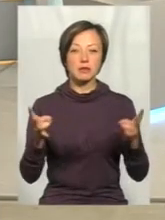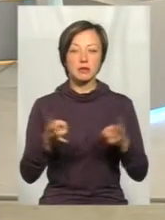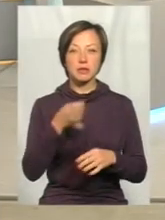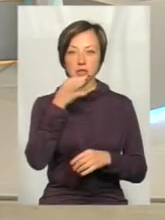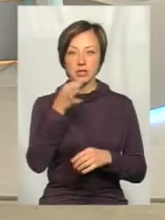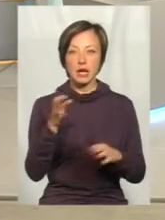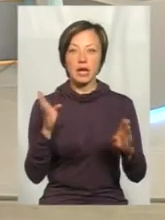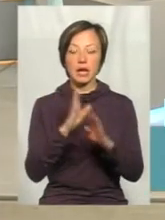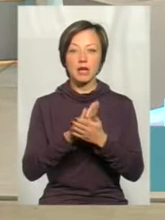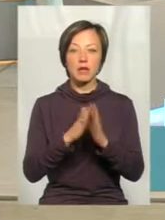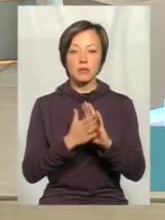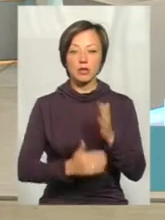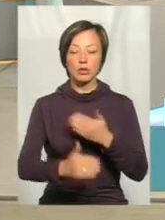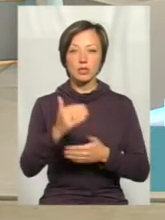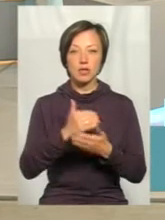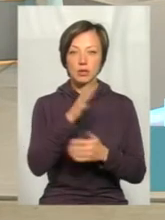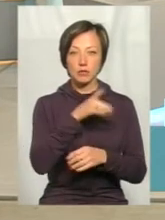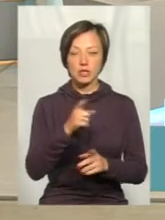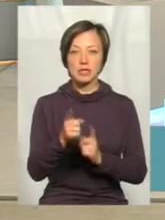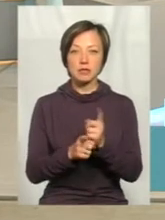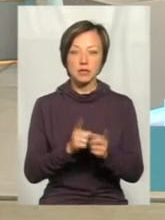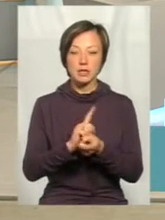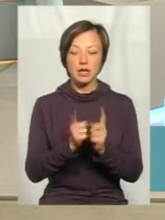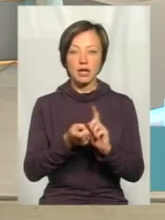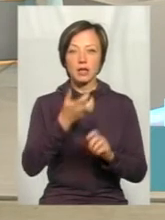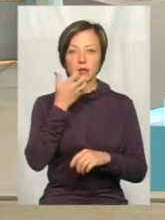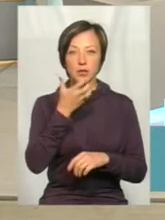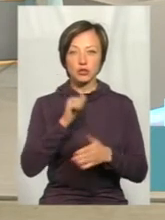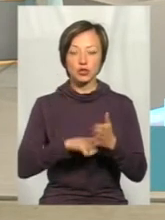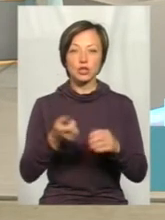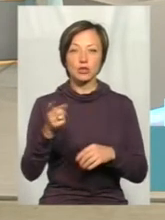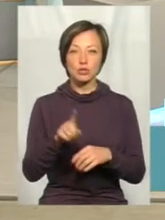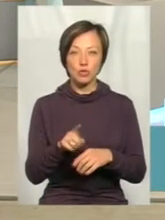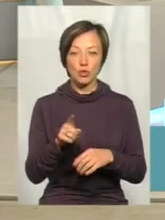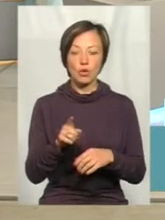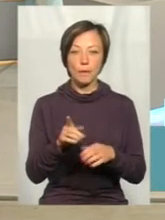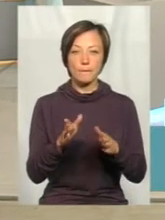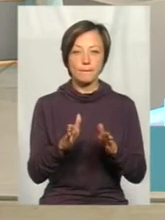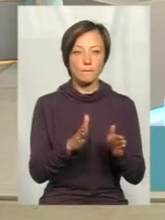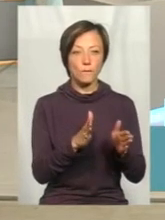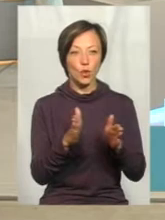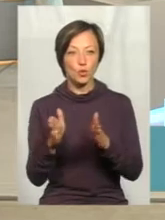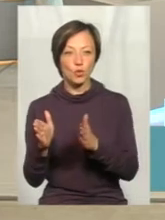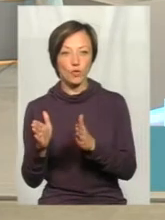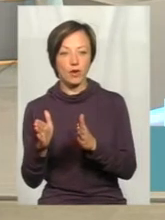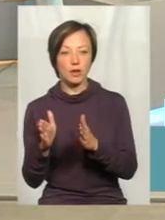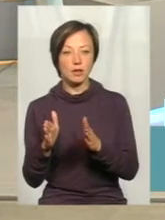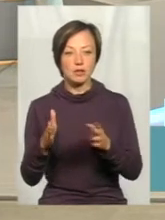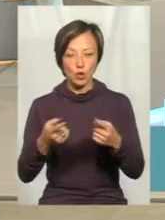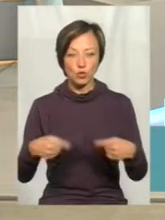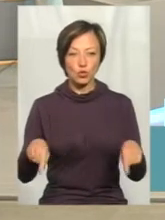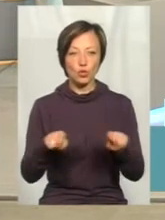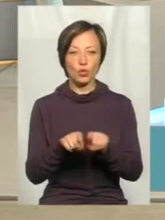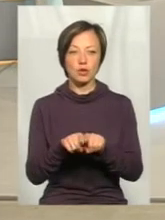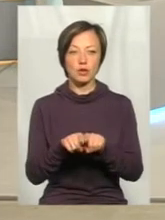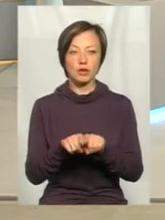що і клімат останнім часом змінюється і стає все тепліше через те, якби посувається вже зона